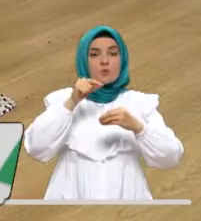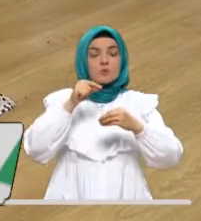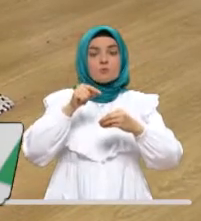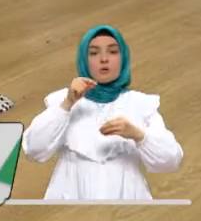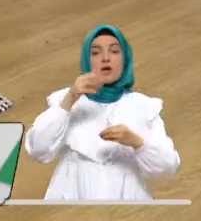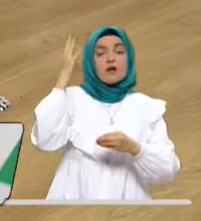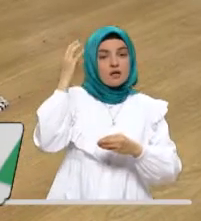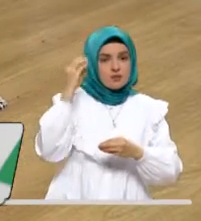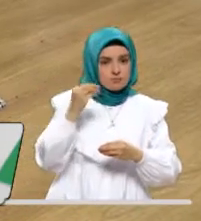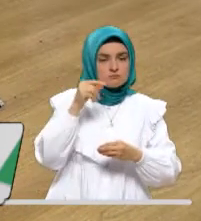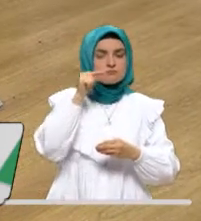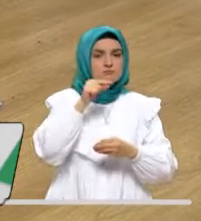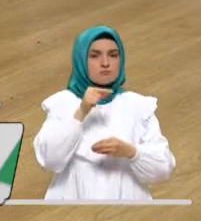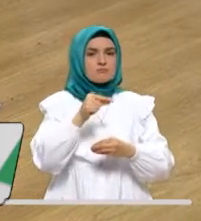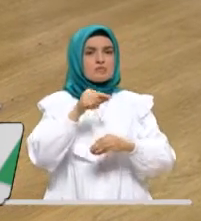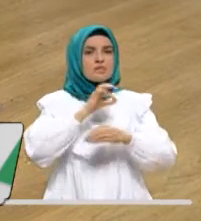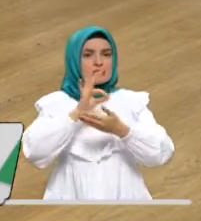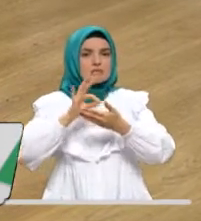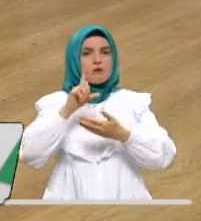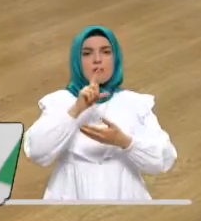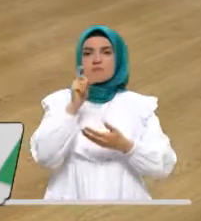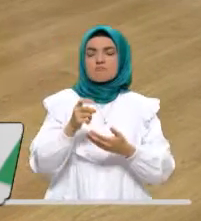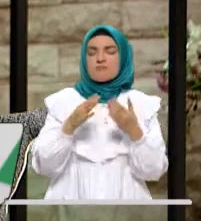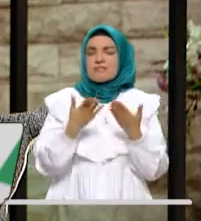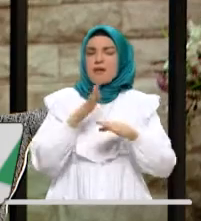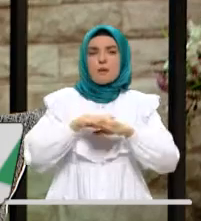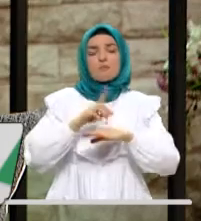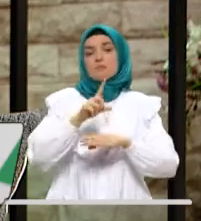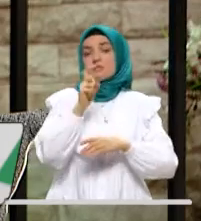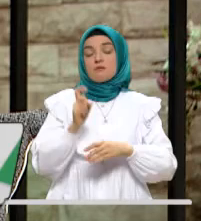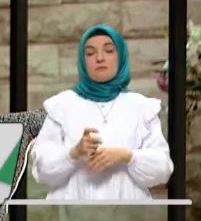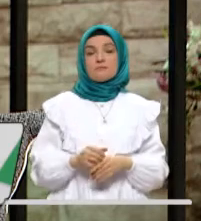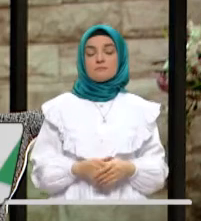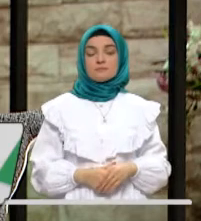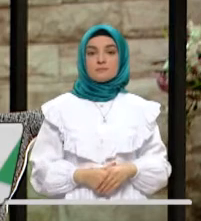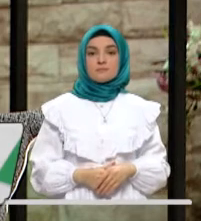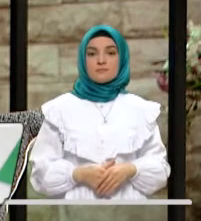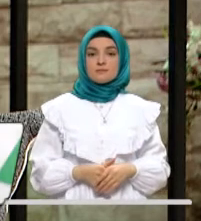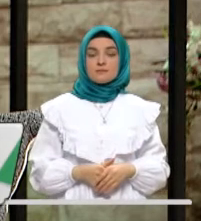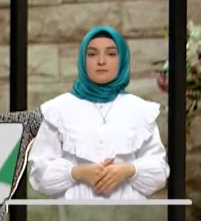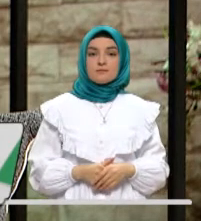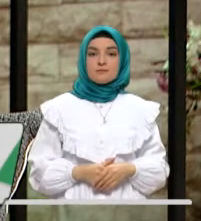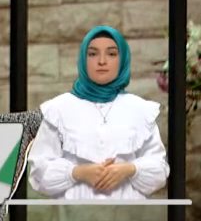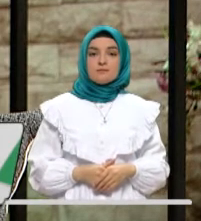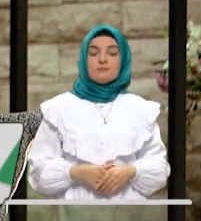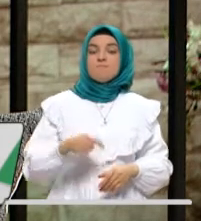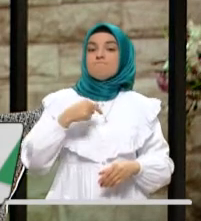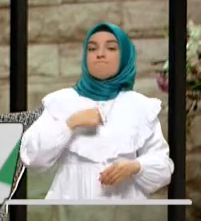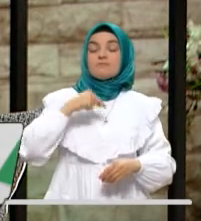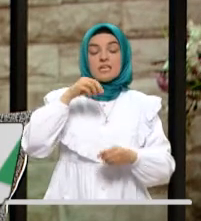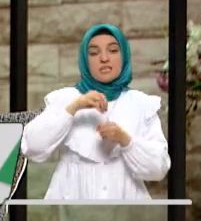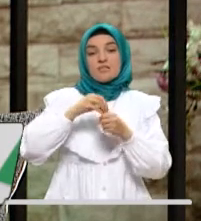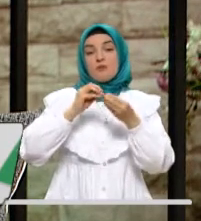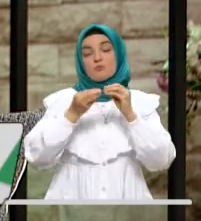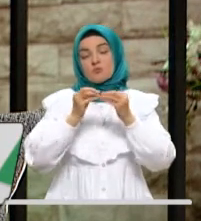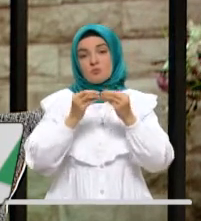mi? Ya da biz bunları anlamak için ne yapacağız? Evet. Bu benim için de sıkıntı yani gördüğüm